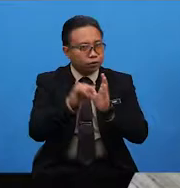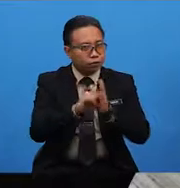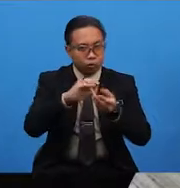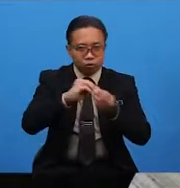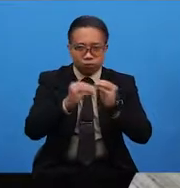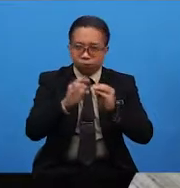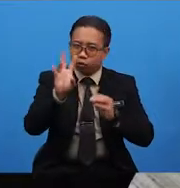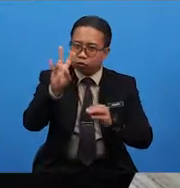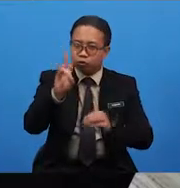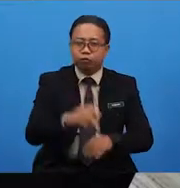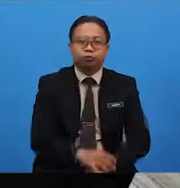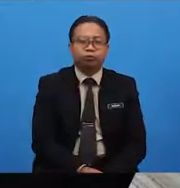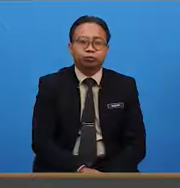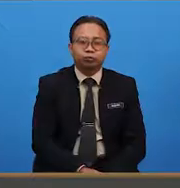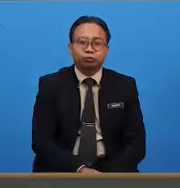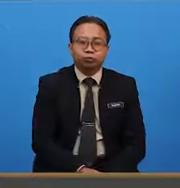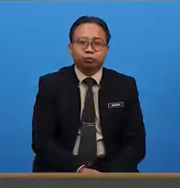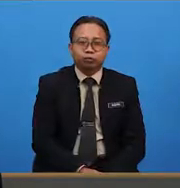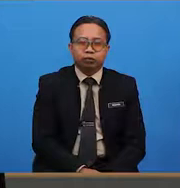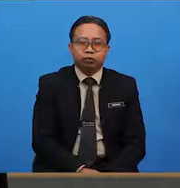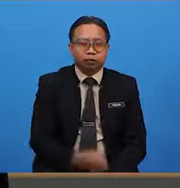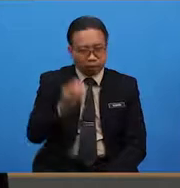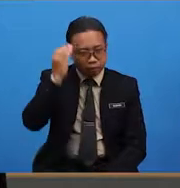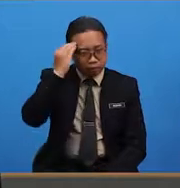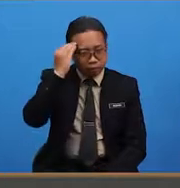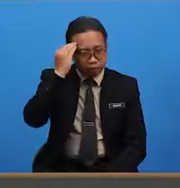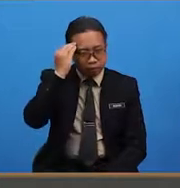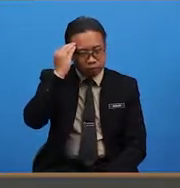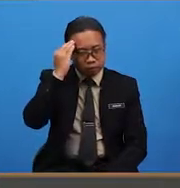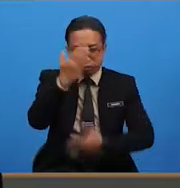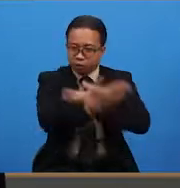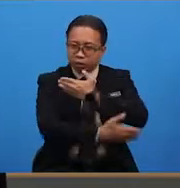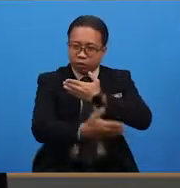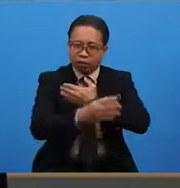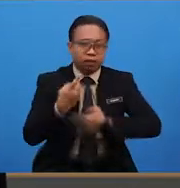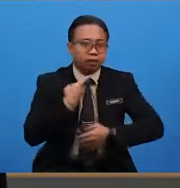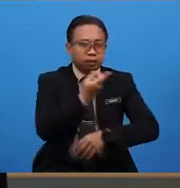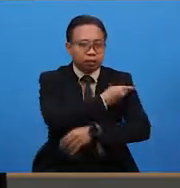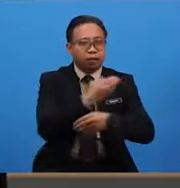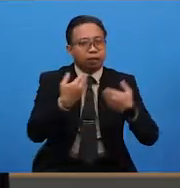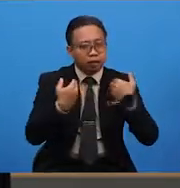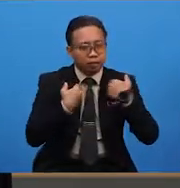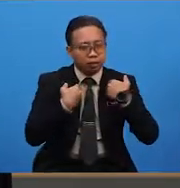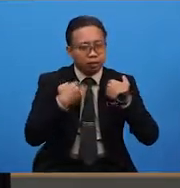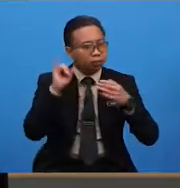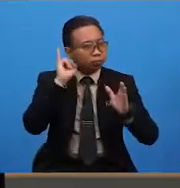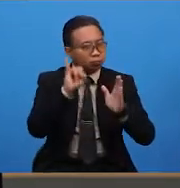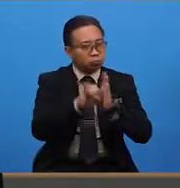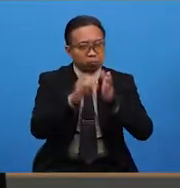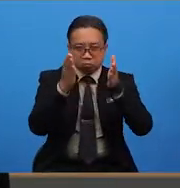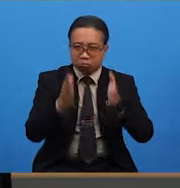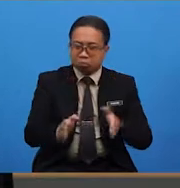7 Oke Kak Tia tahu tak Dijak negara kita juga mempunyai beberapa SWT